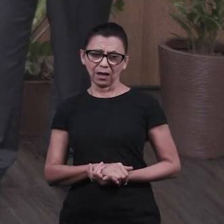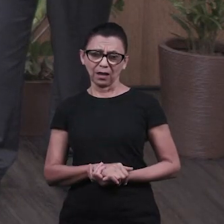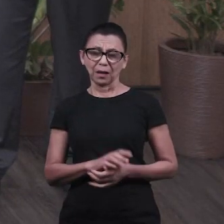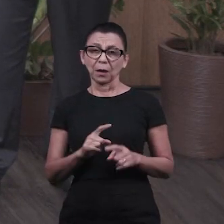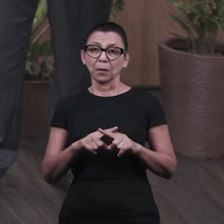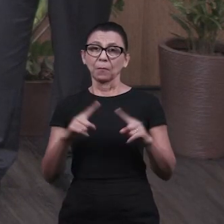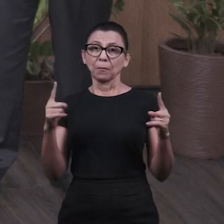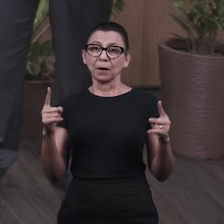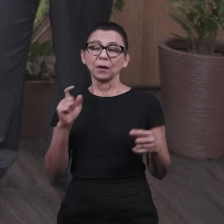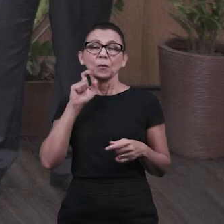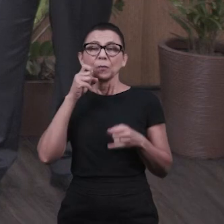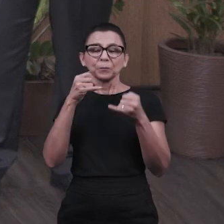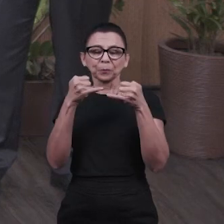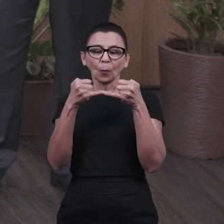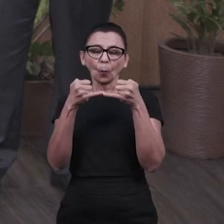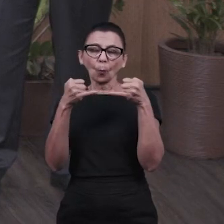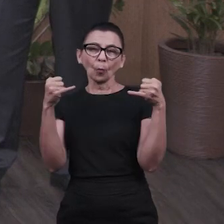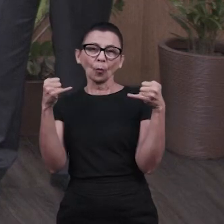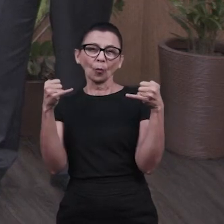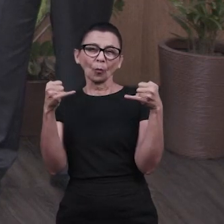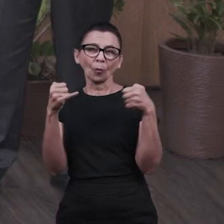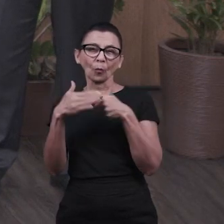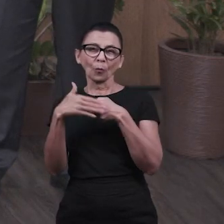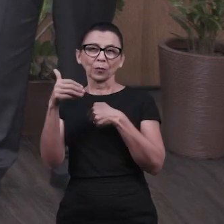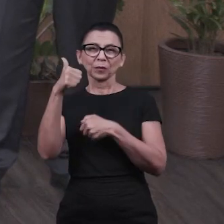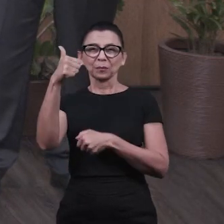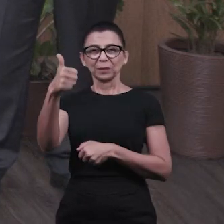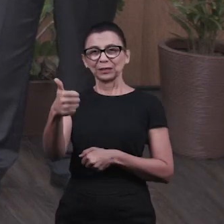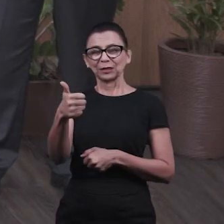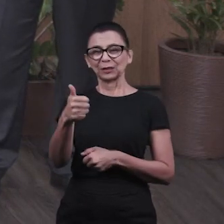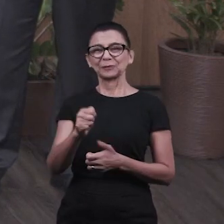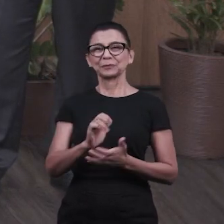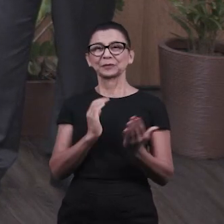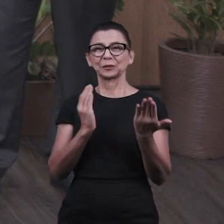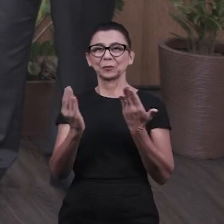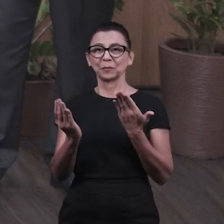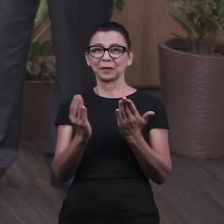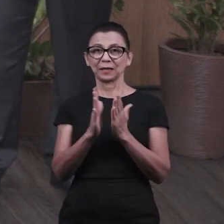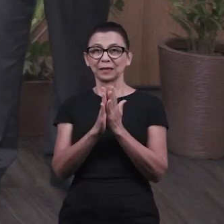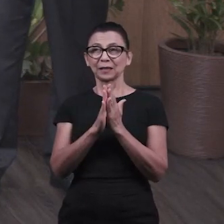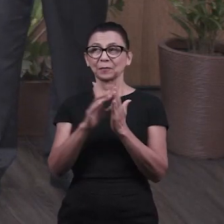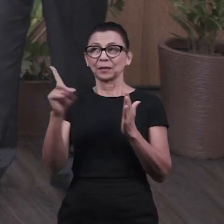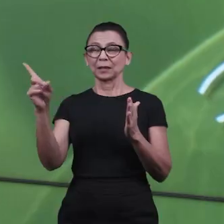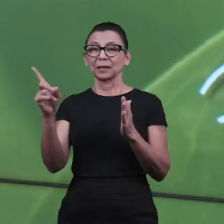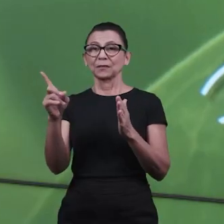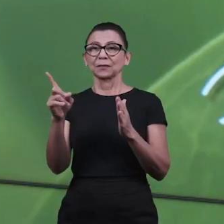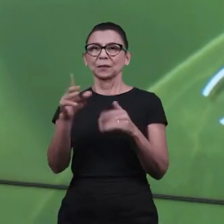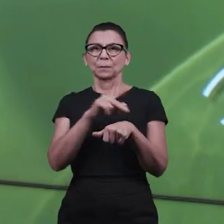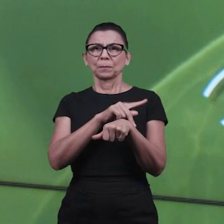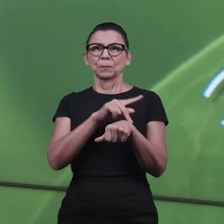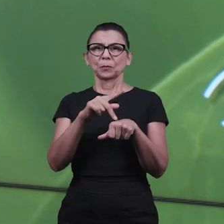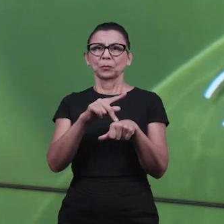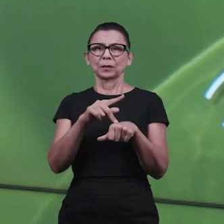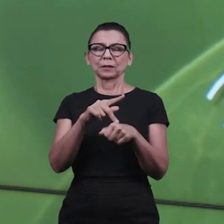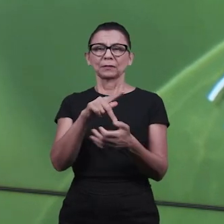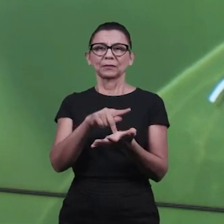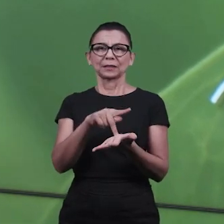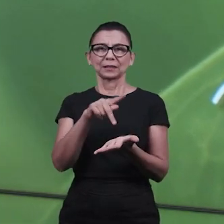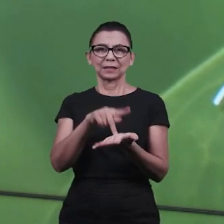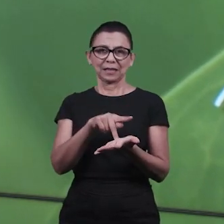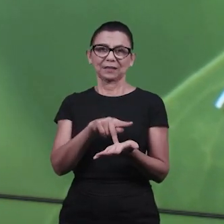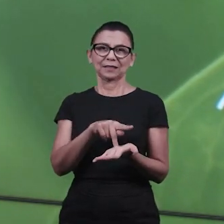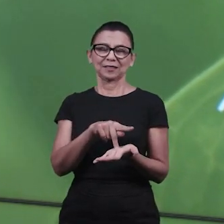mieux. C'est la parole de Dieu pure et véritable. Le Seigneur